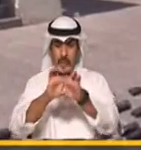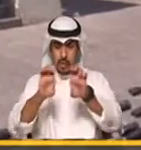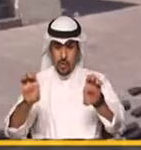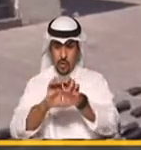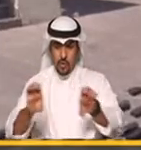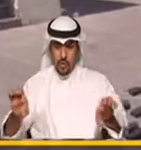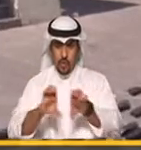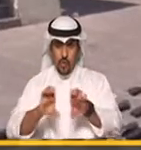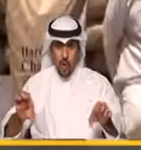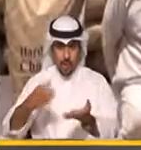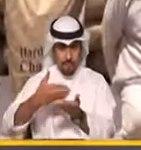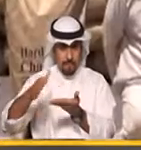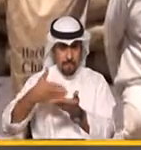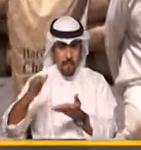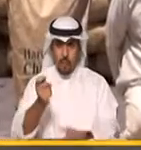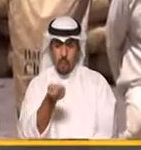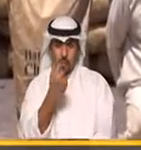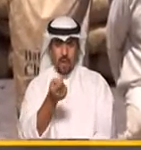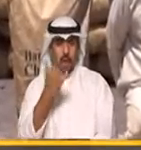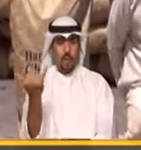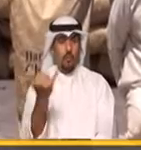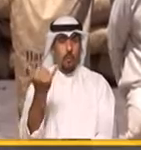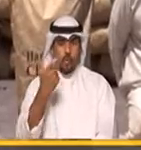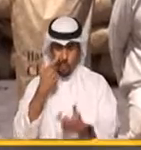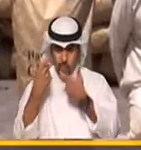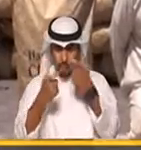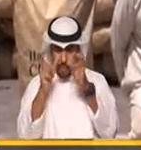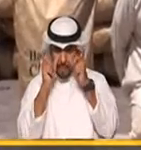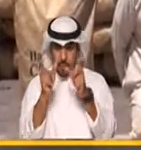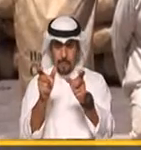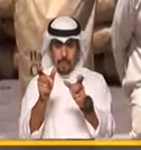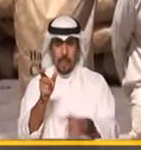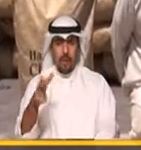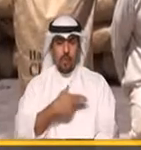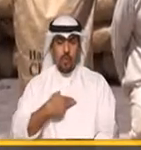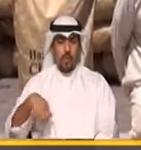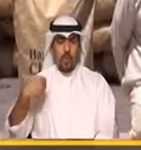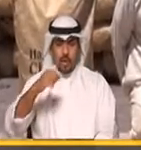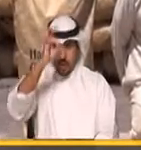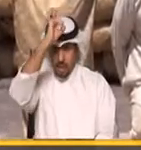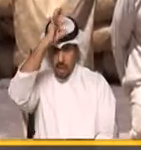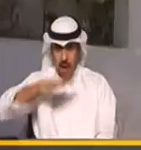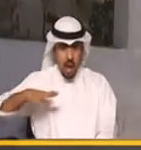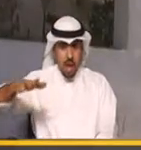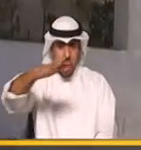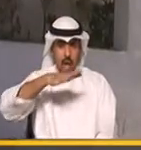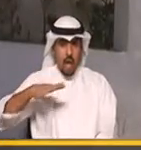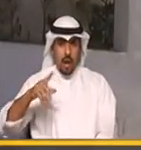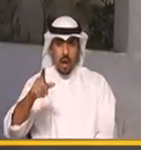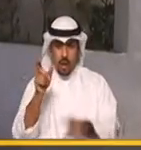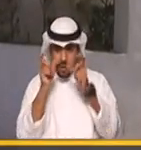تكافح المخدرات مؤكدا ان رجال الامن هم حصن الوطن الحصين والعين